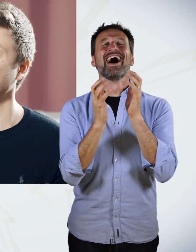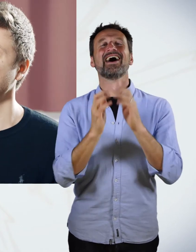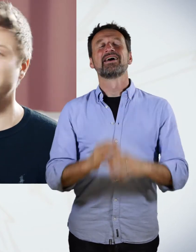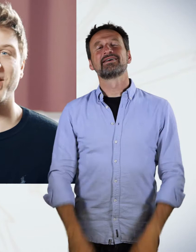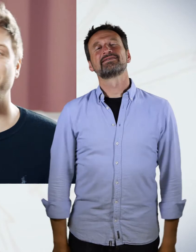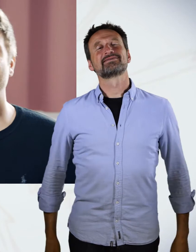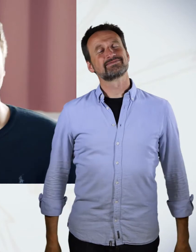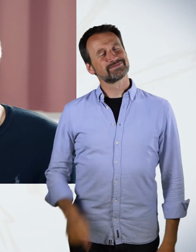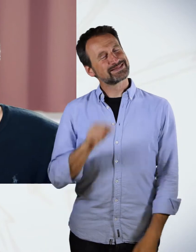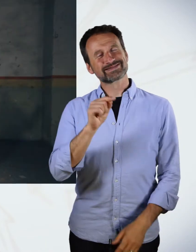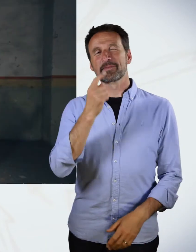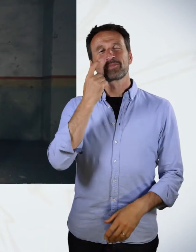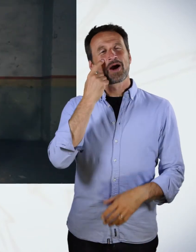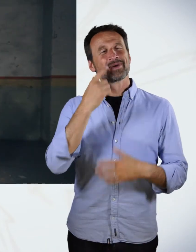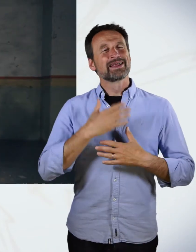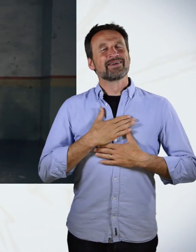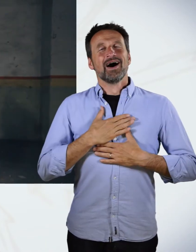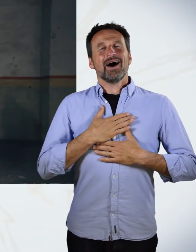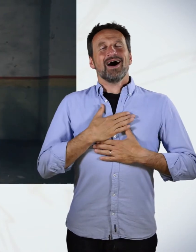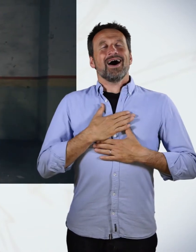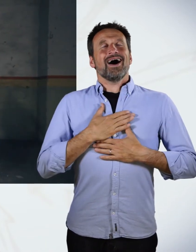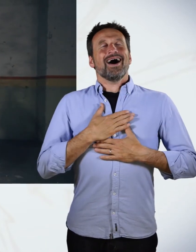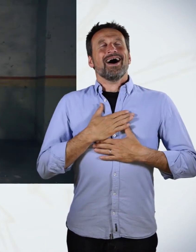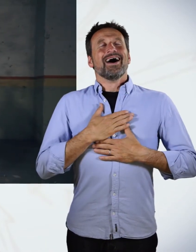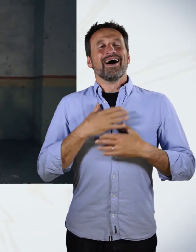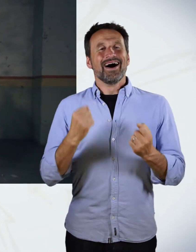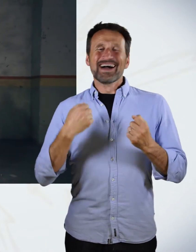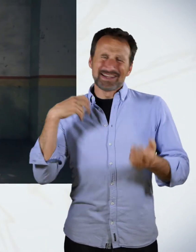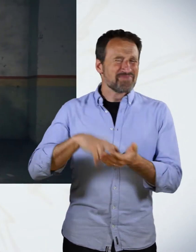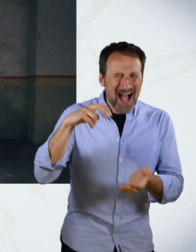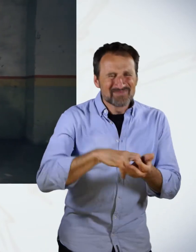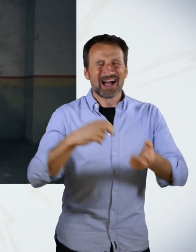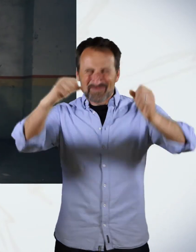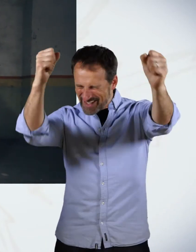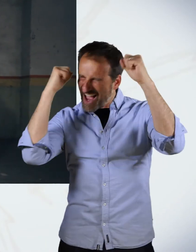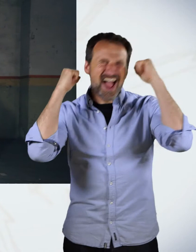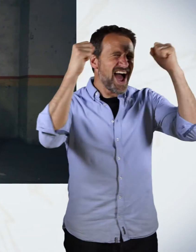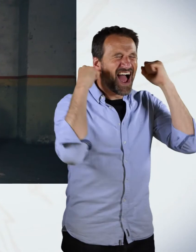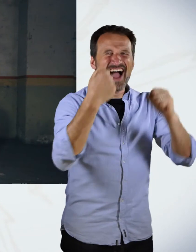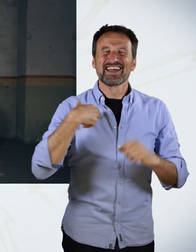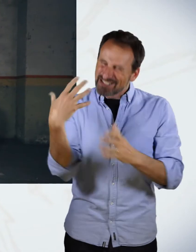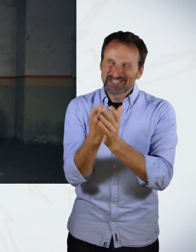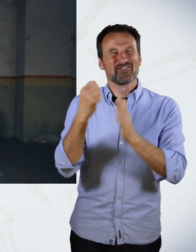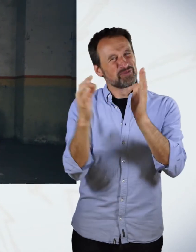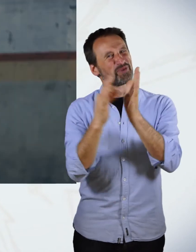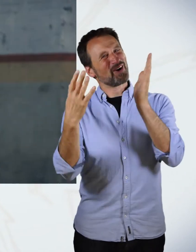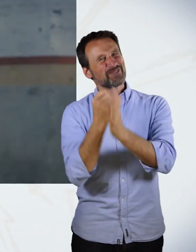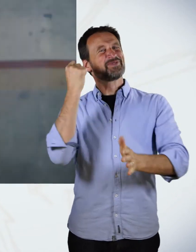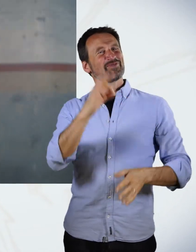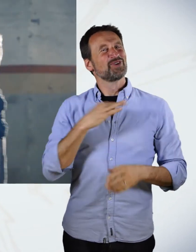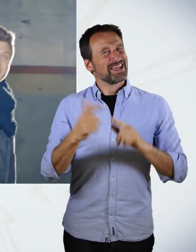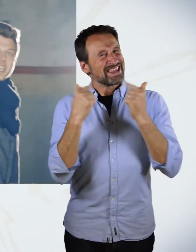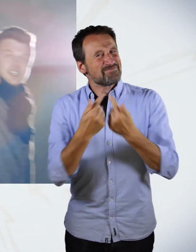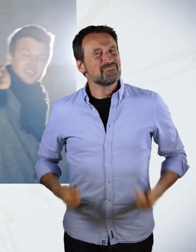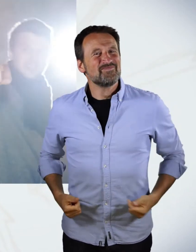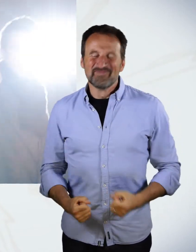ein satisfying Moment. Ich bin rumgesprungen, ich habe mich gefreut, ich habe gejubelt, weil ich habe wieder einen Punkt geholt für unser Team.